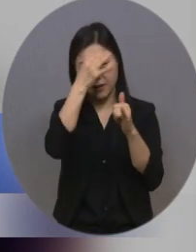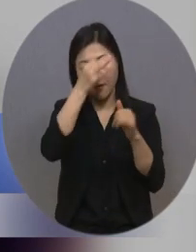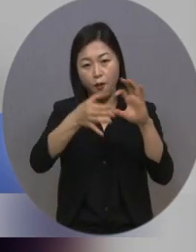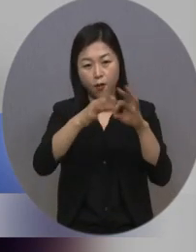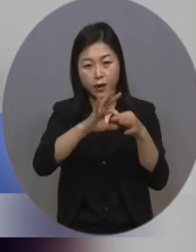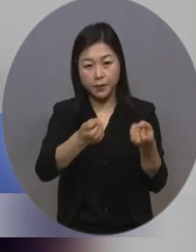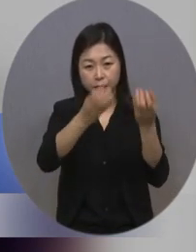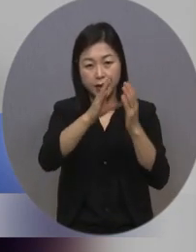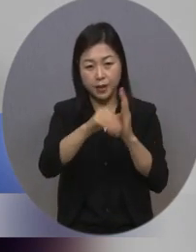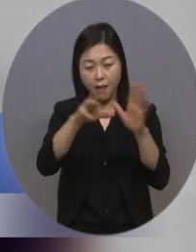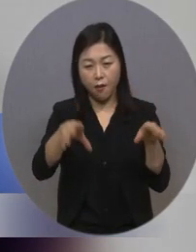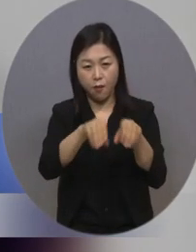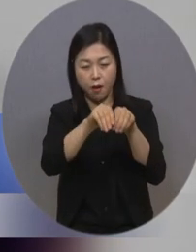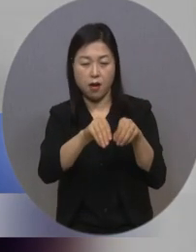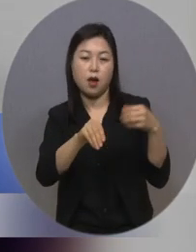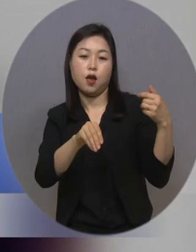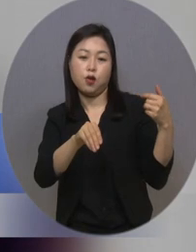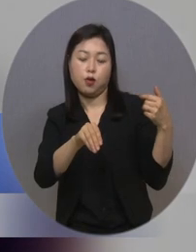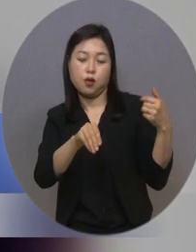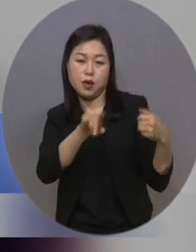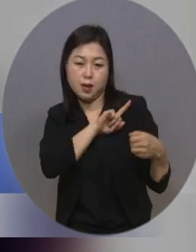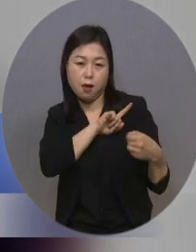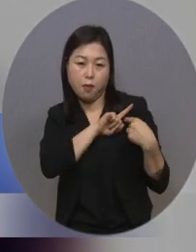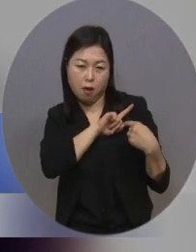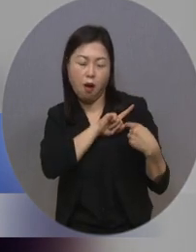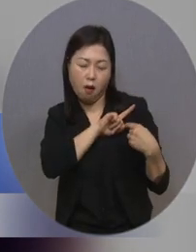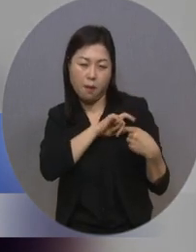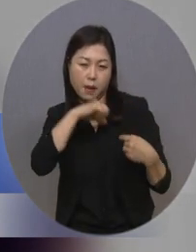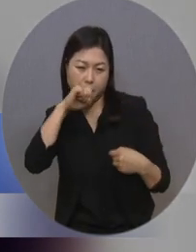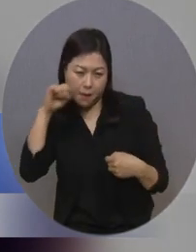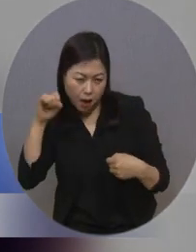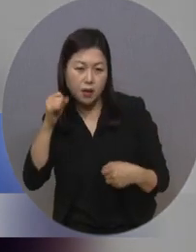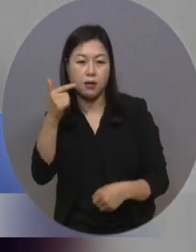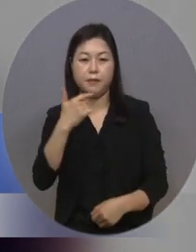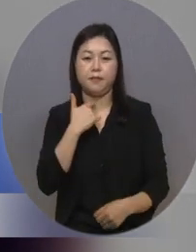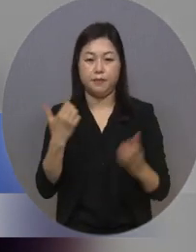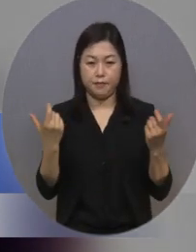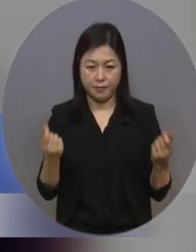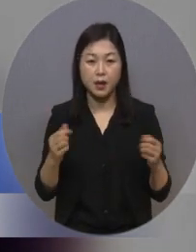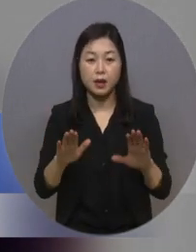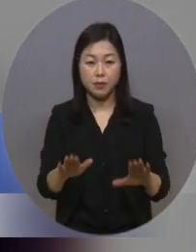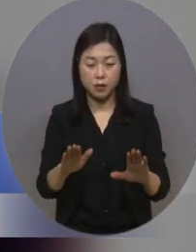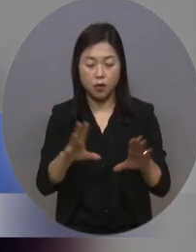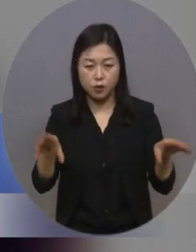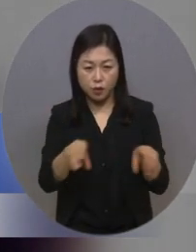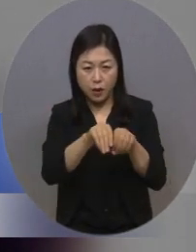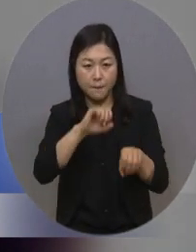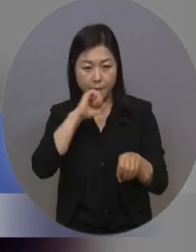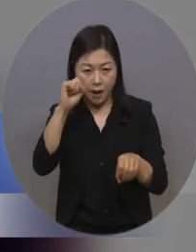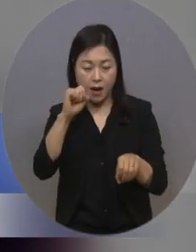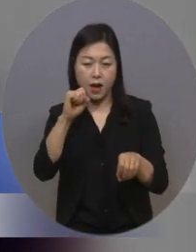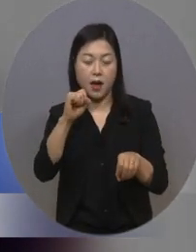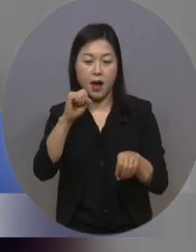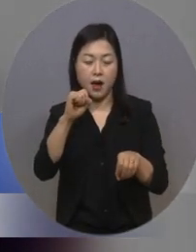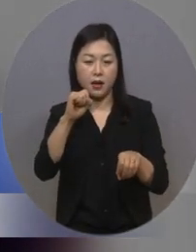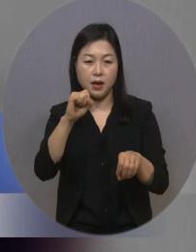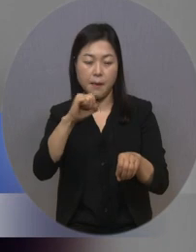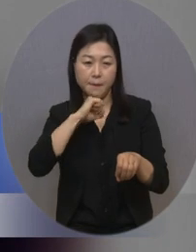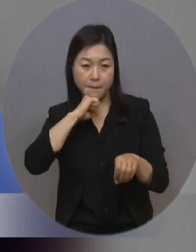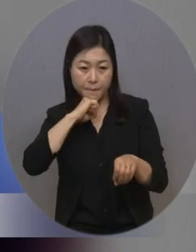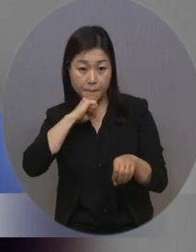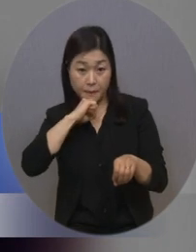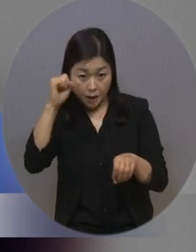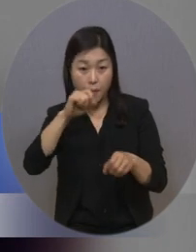국제장애인기능올림픽에서 종합우승 6연패를 달성한 바 있는 대한민국은 이번 대회에서도 종합우승 7연패 달성을 목표로